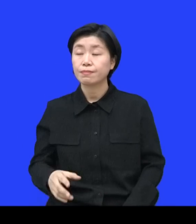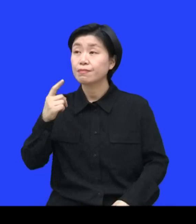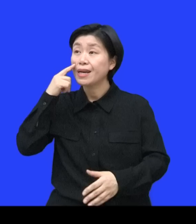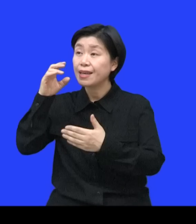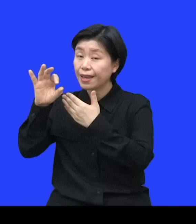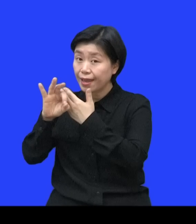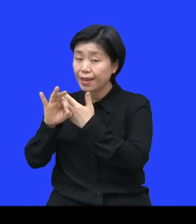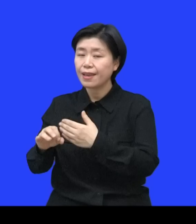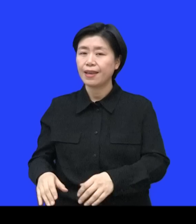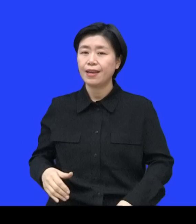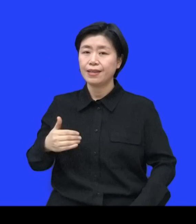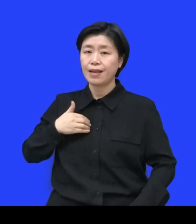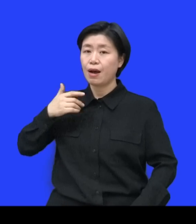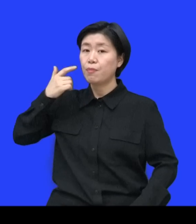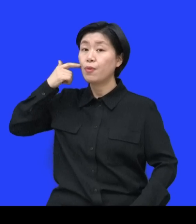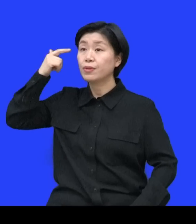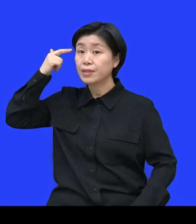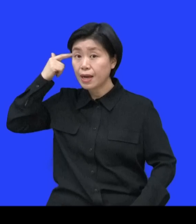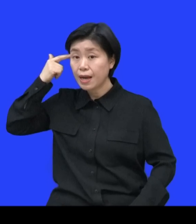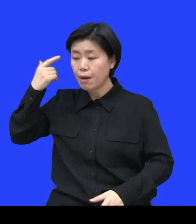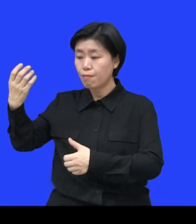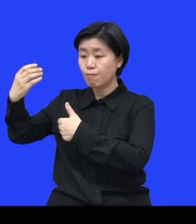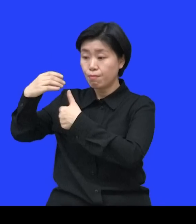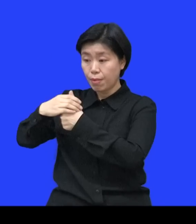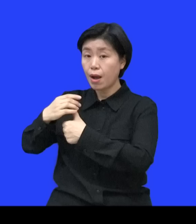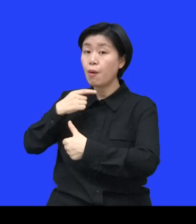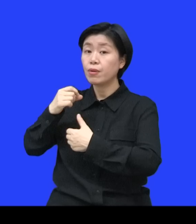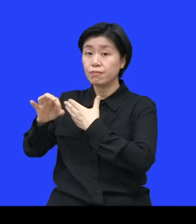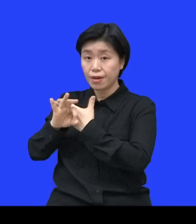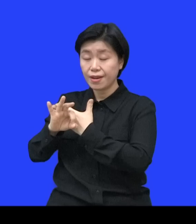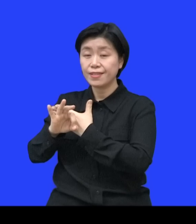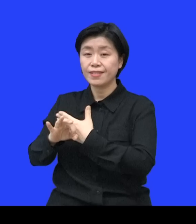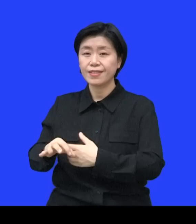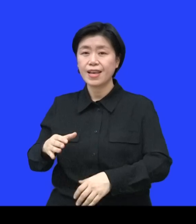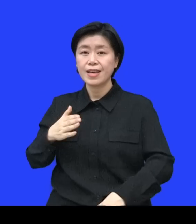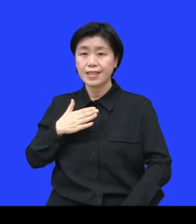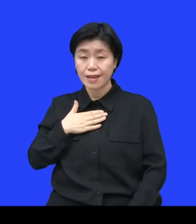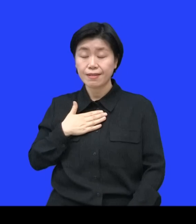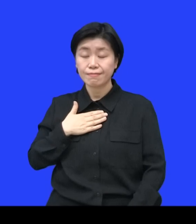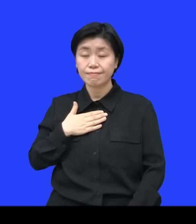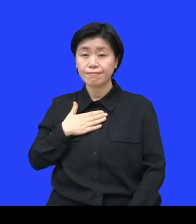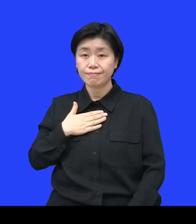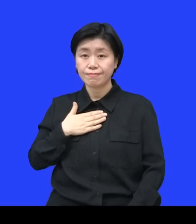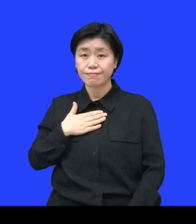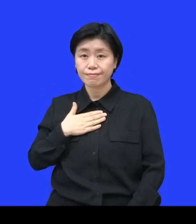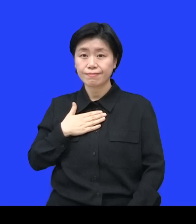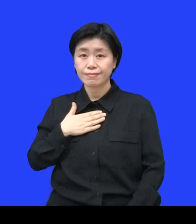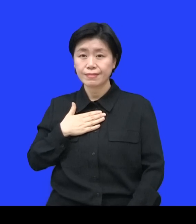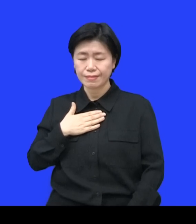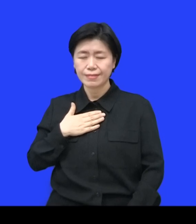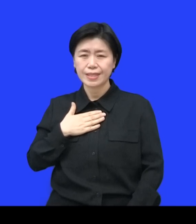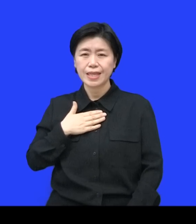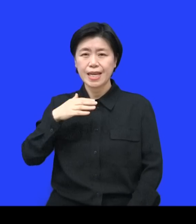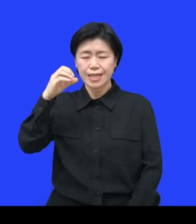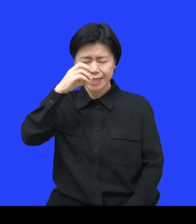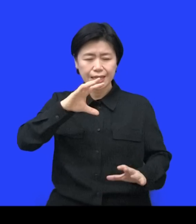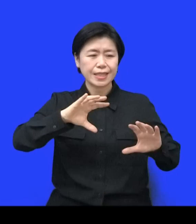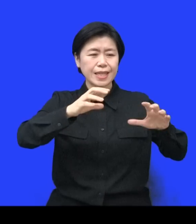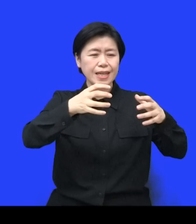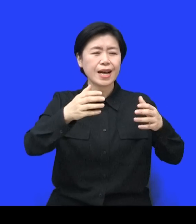만약에 목사가 되게 하실 거면 제가 편안하게 반대로